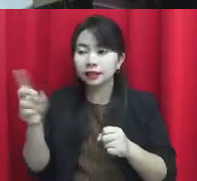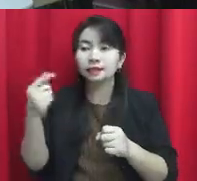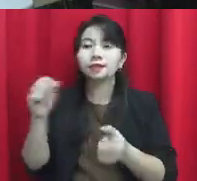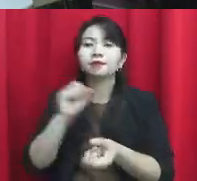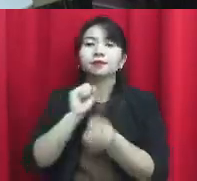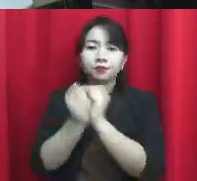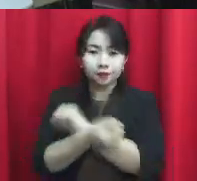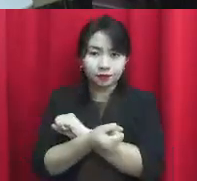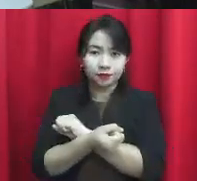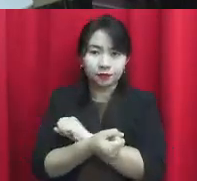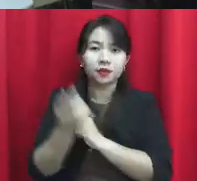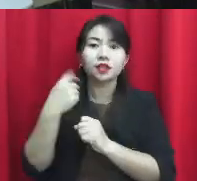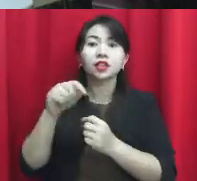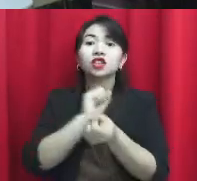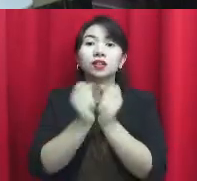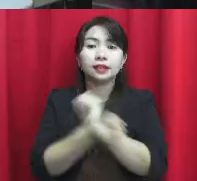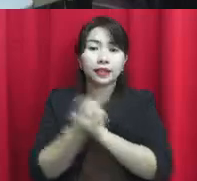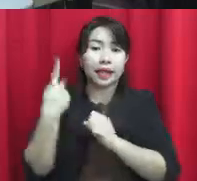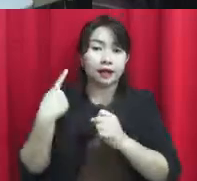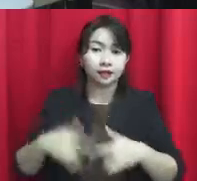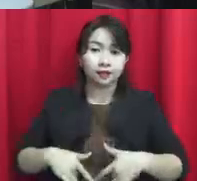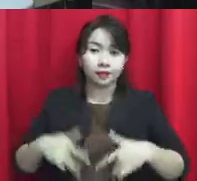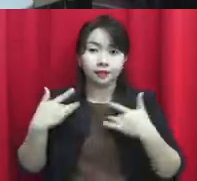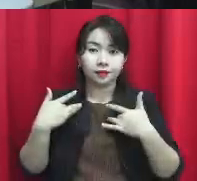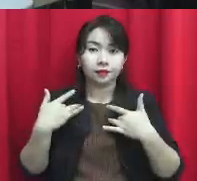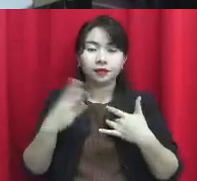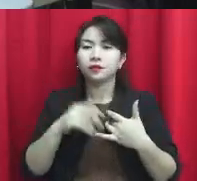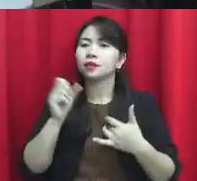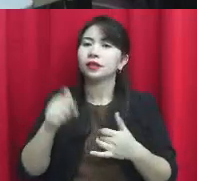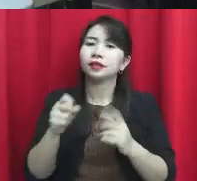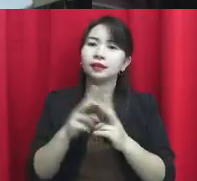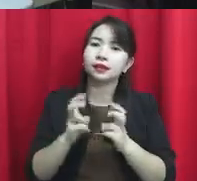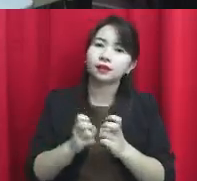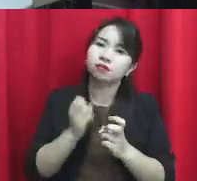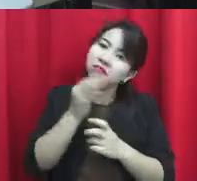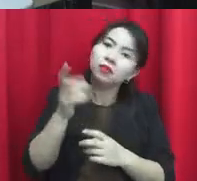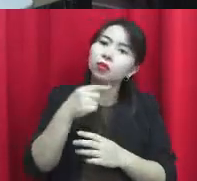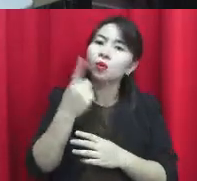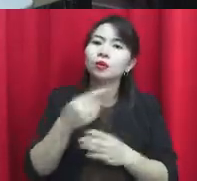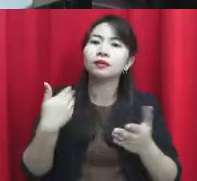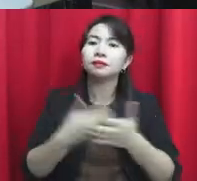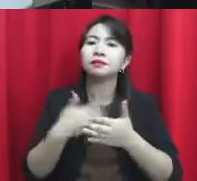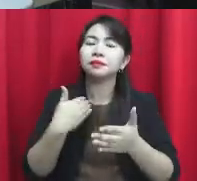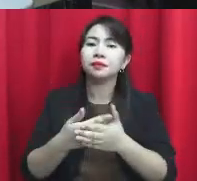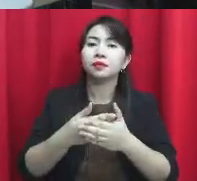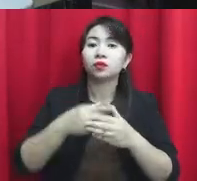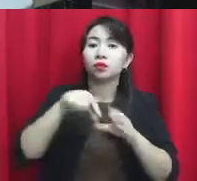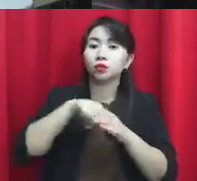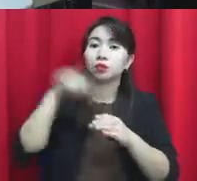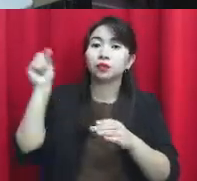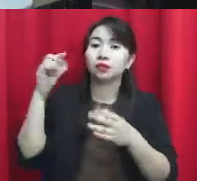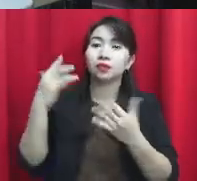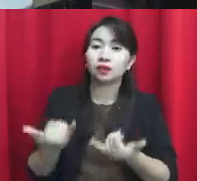Spot Yeah literally mga kapatid lalo na po sa mga magki quit yun sa mga